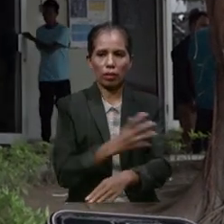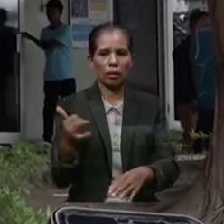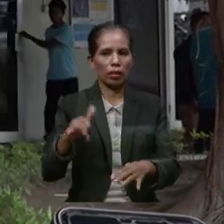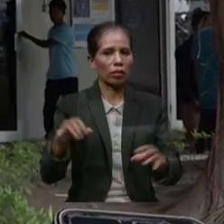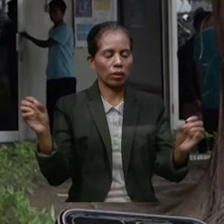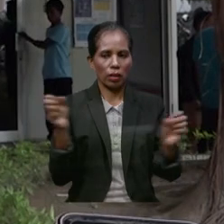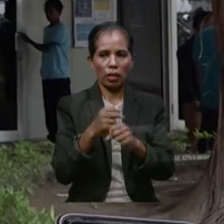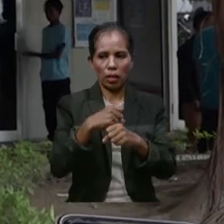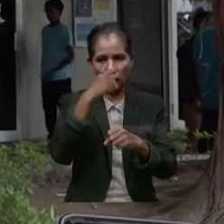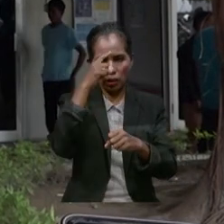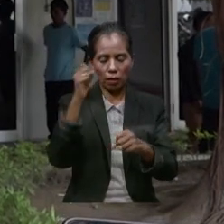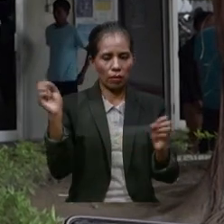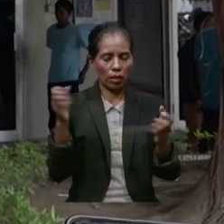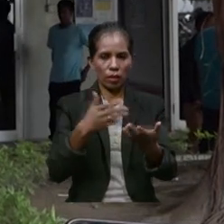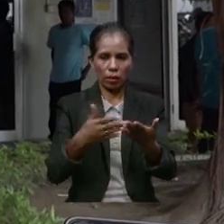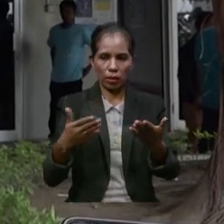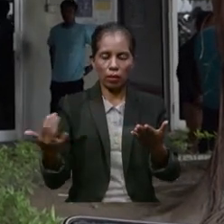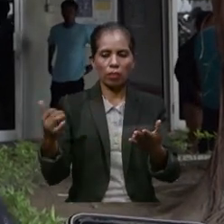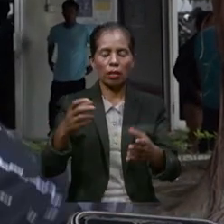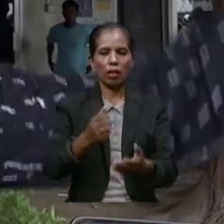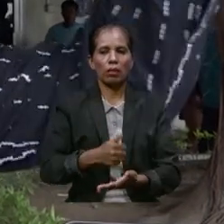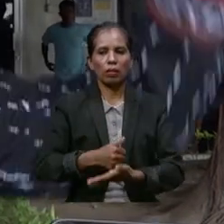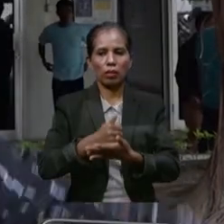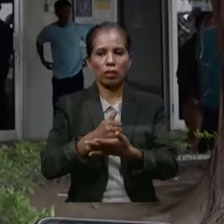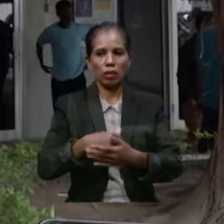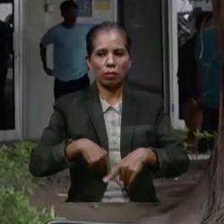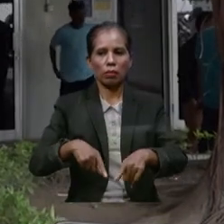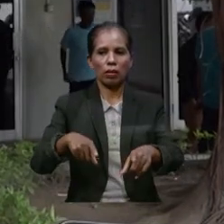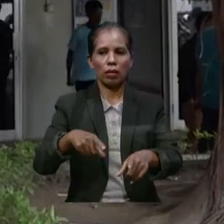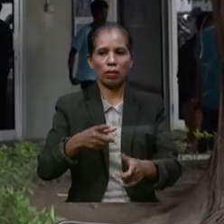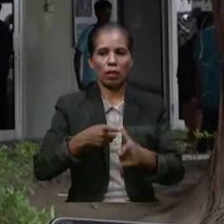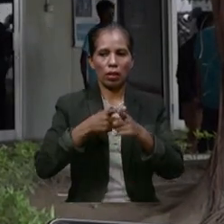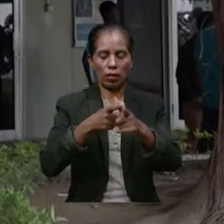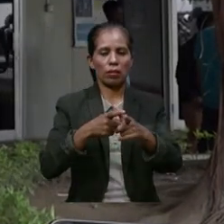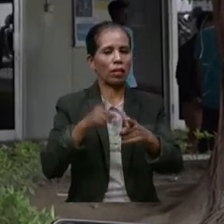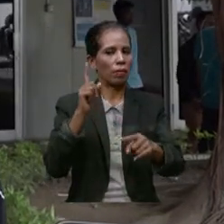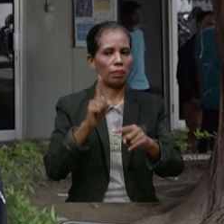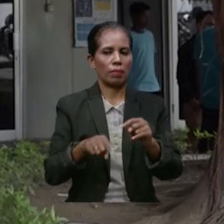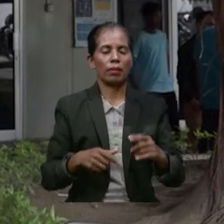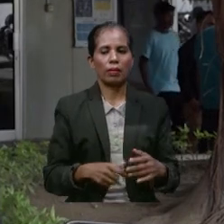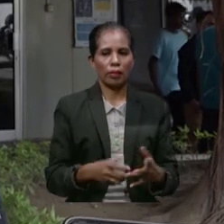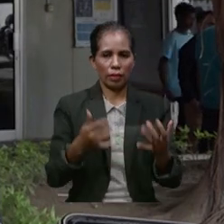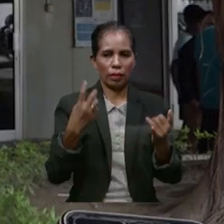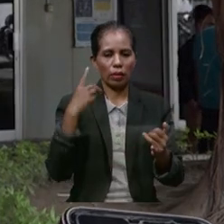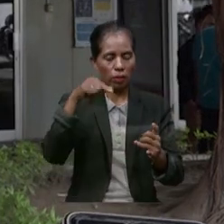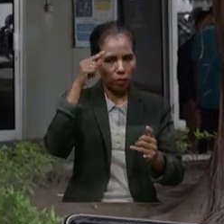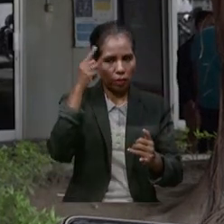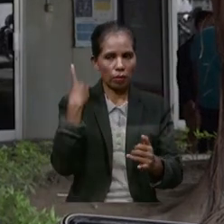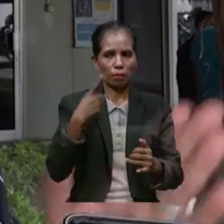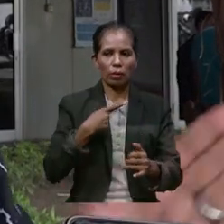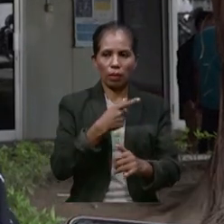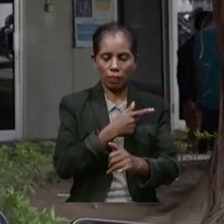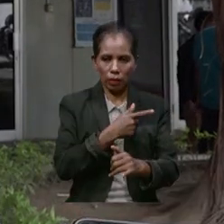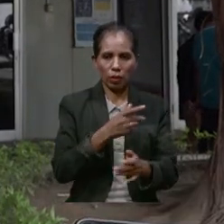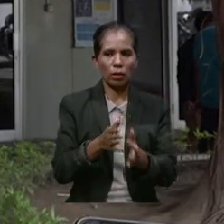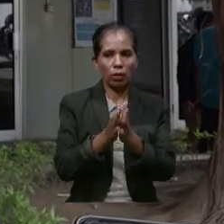masih adalah halu buat itu tambah lah fasil dari impossible atau baklaran ya baik atau halaya barat ini labelnya antau kita nih mah ke gubernur ami parlemen tuh mus